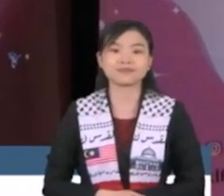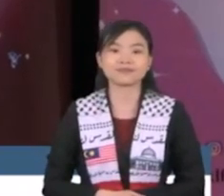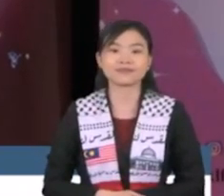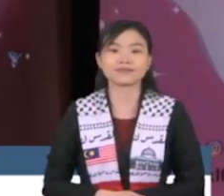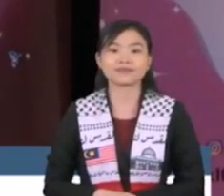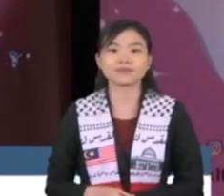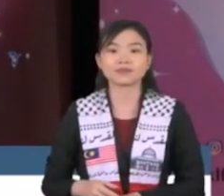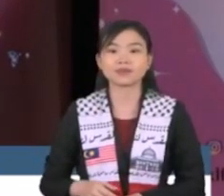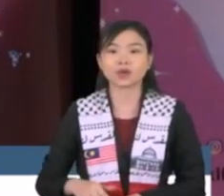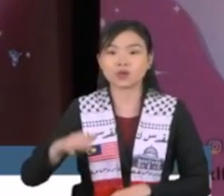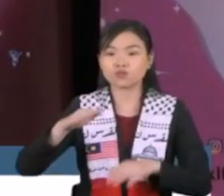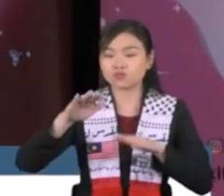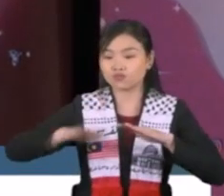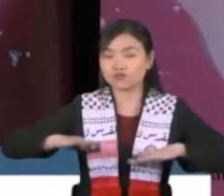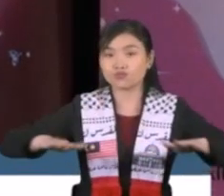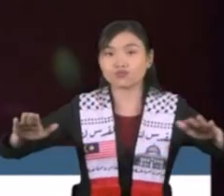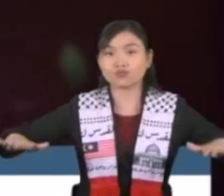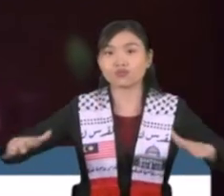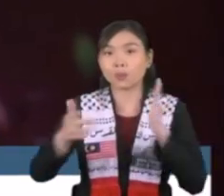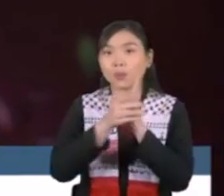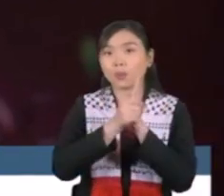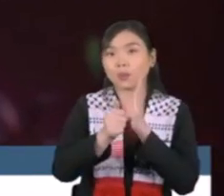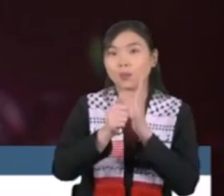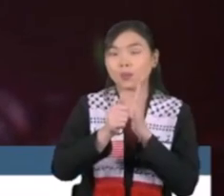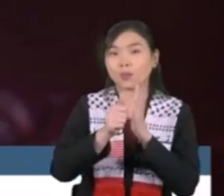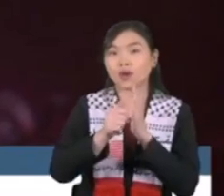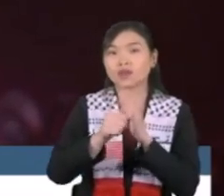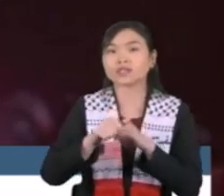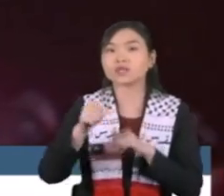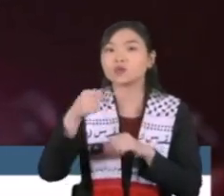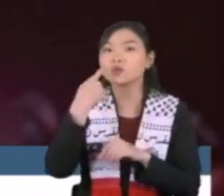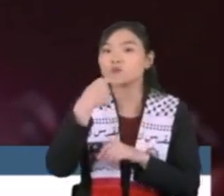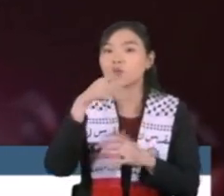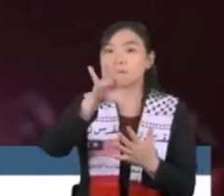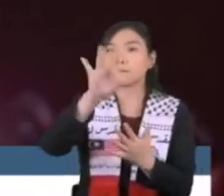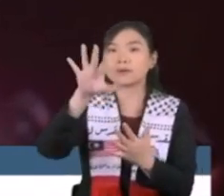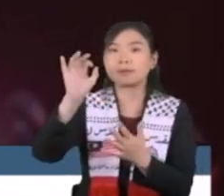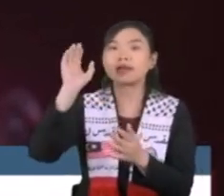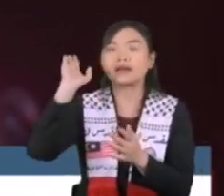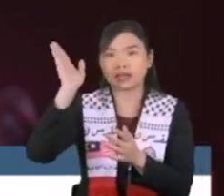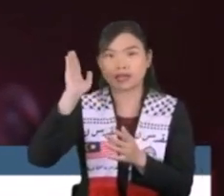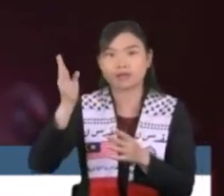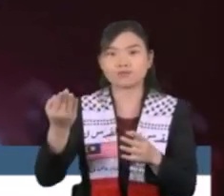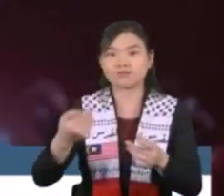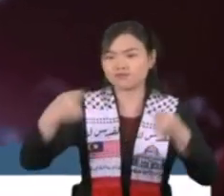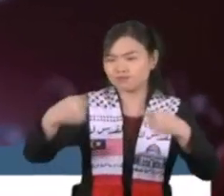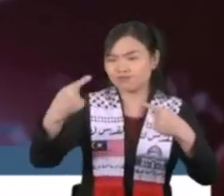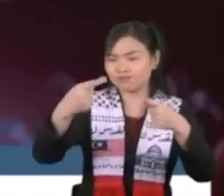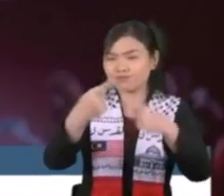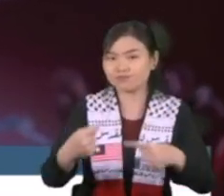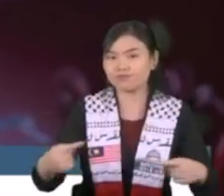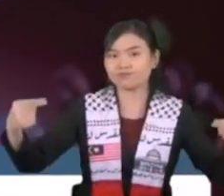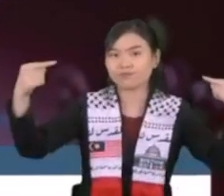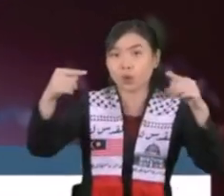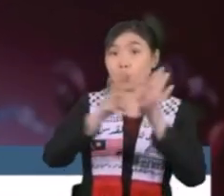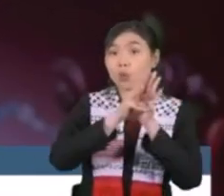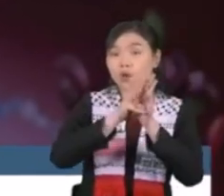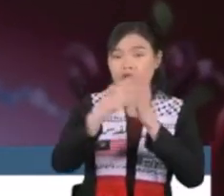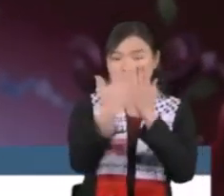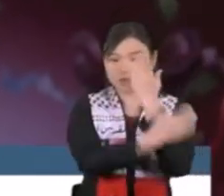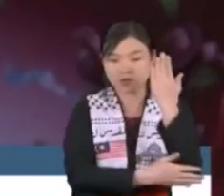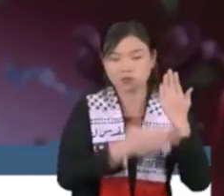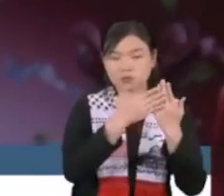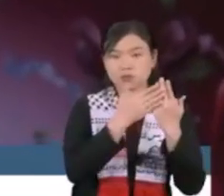Menurut penerbit Bintang Kecil Wilayah Persekutuan Ashila Ashura, mereka yang terpilih bakal berhentak merebut slot mewakili Semenanjung ke